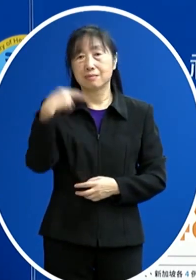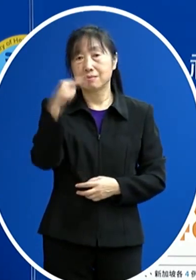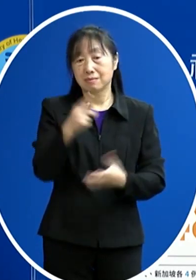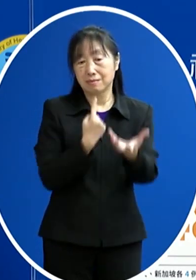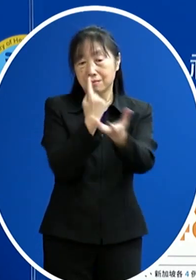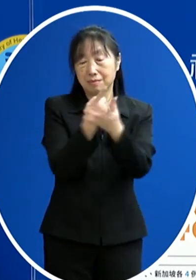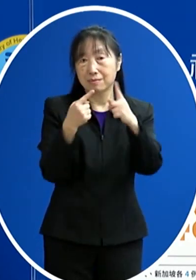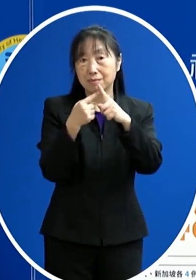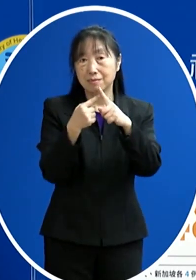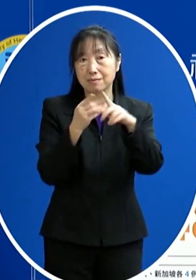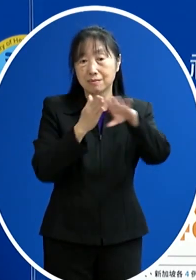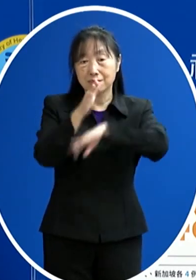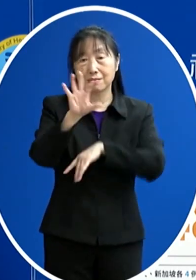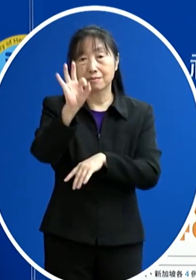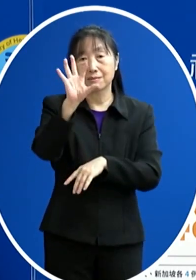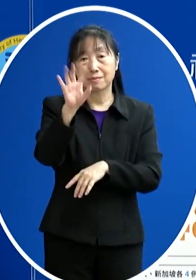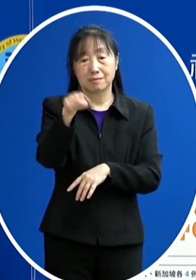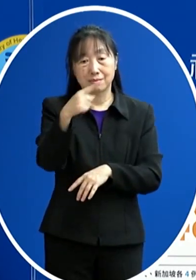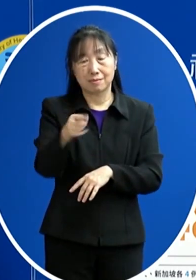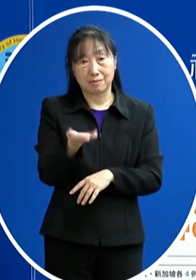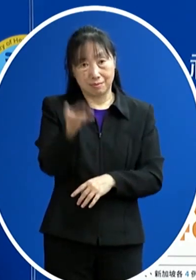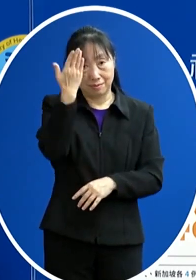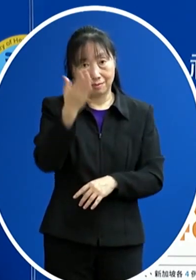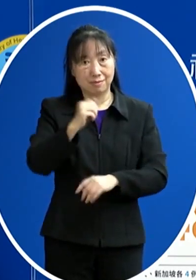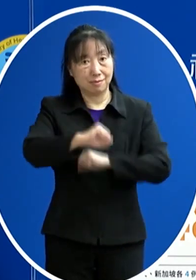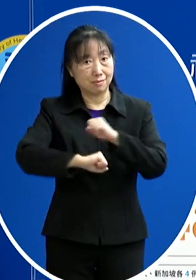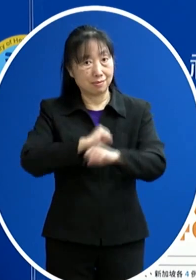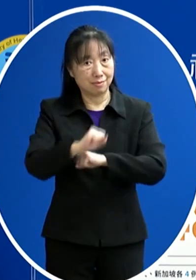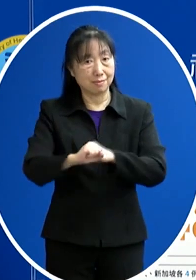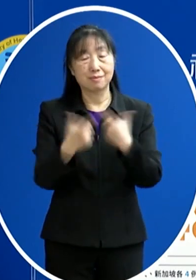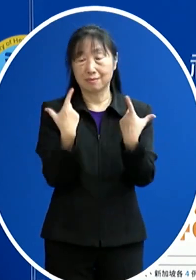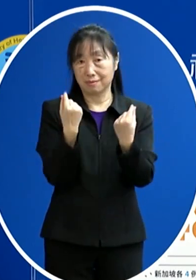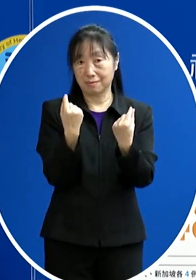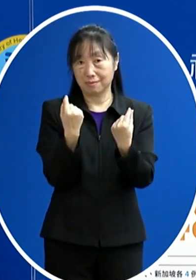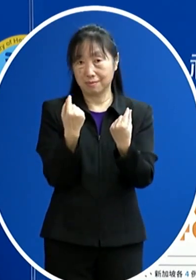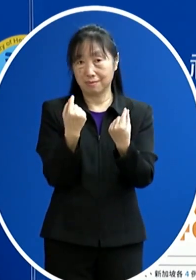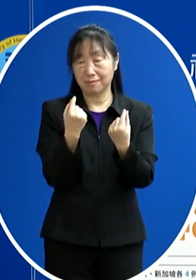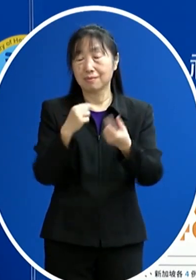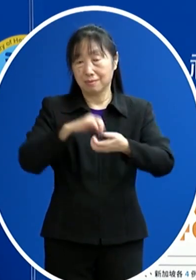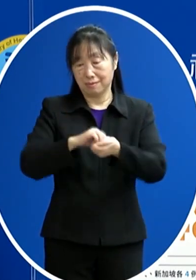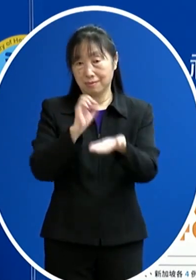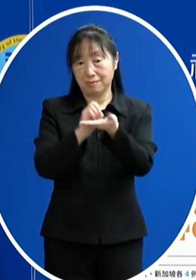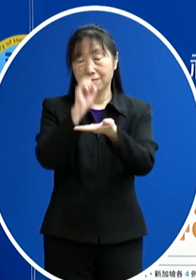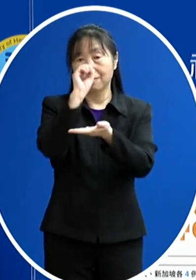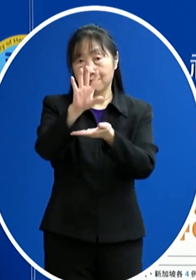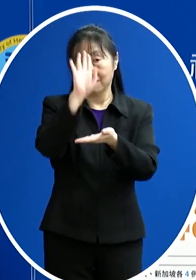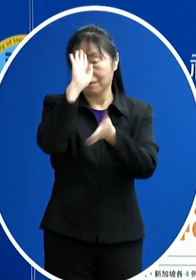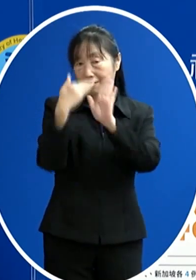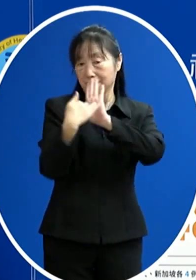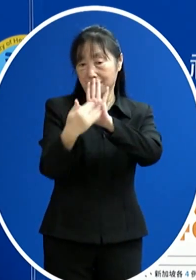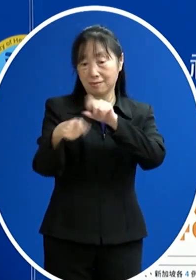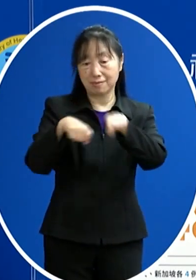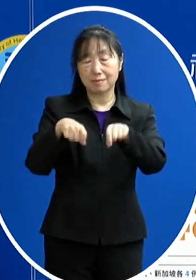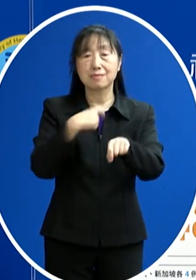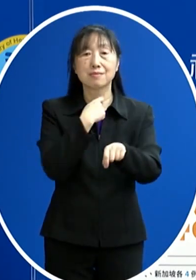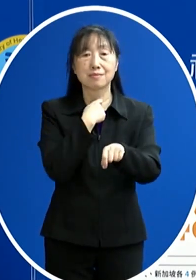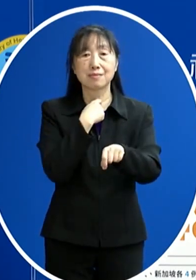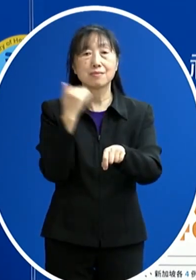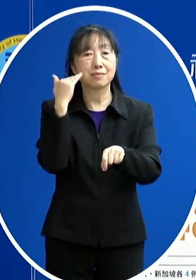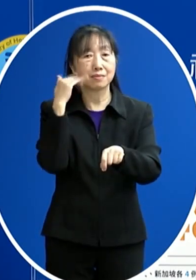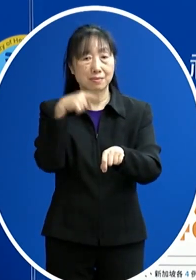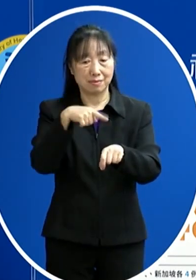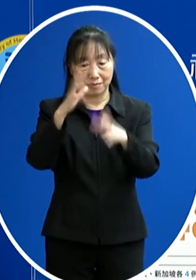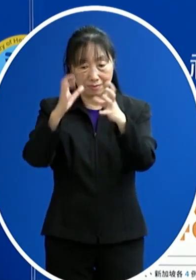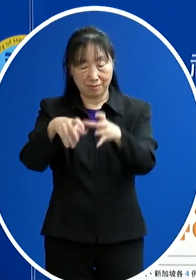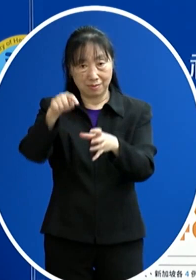与人数如果超过500个人以上的宗教集会活动，我要拜托要提报防疫计划，并且经过举办